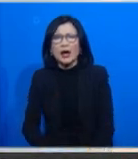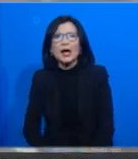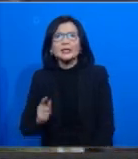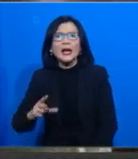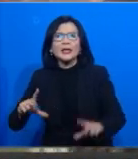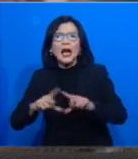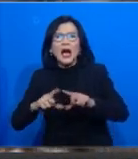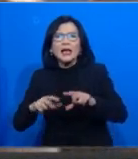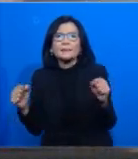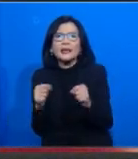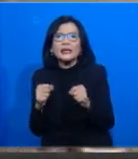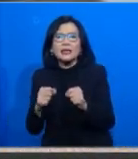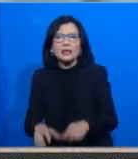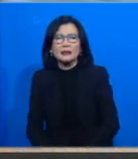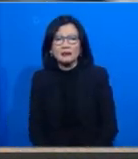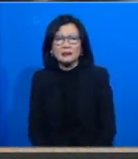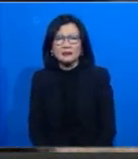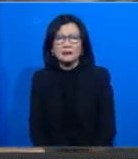freezer.